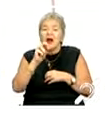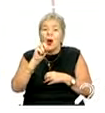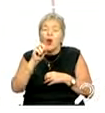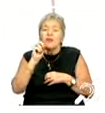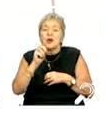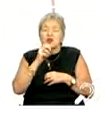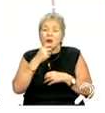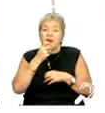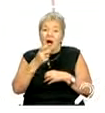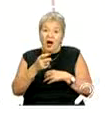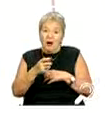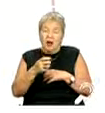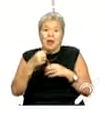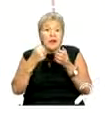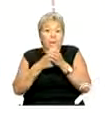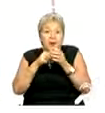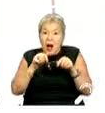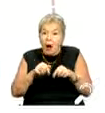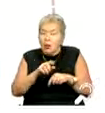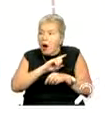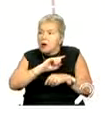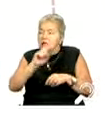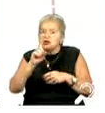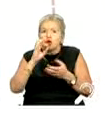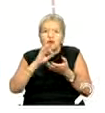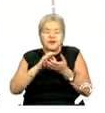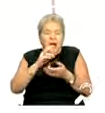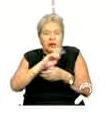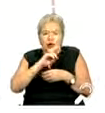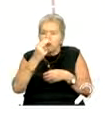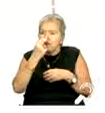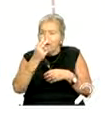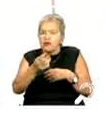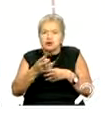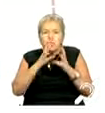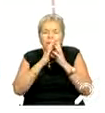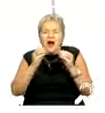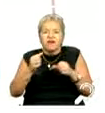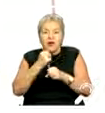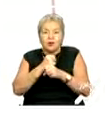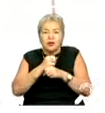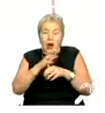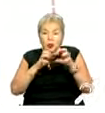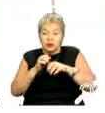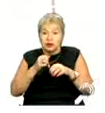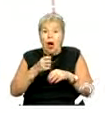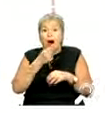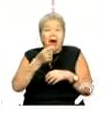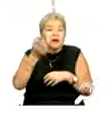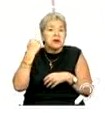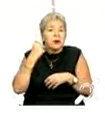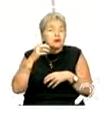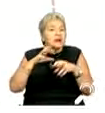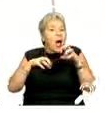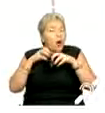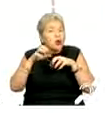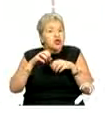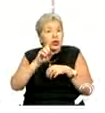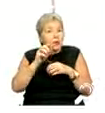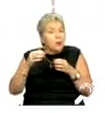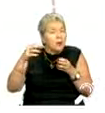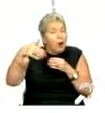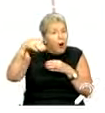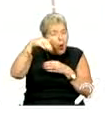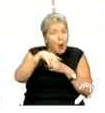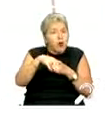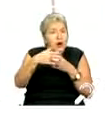de ani, dar spune că până acum nu a văzut niciodată un așa prăpăd făcut de urși. În trecut, animalele nu coborau atât de aproape de case.